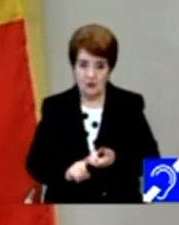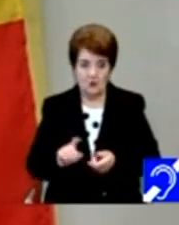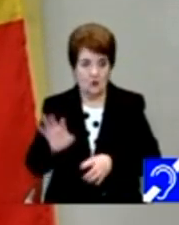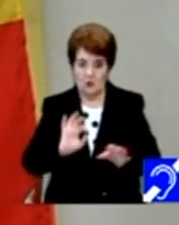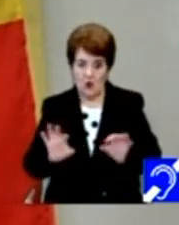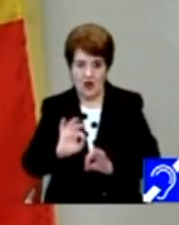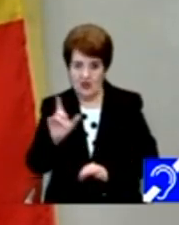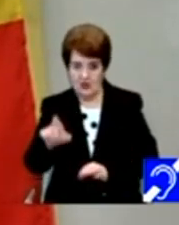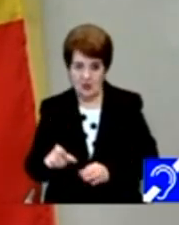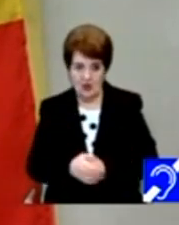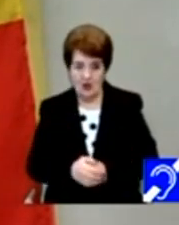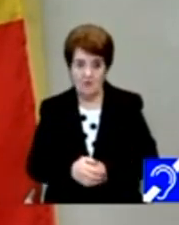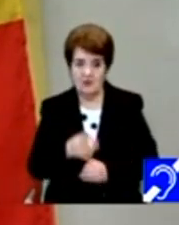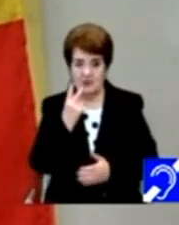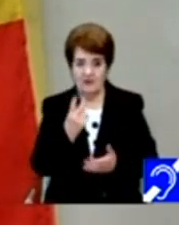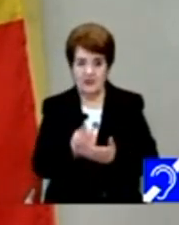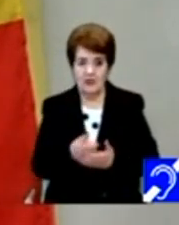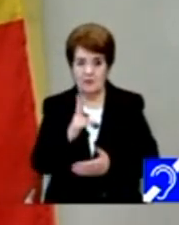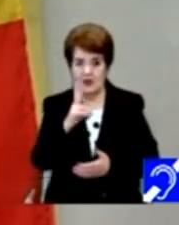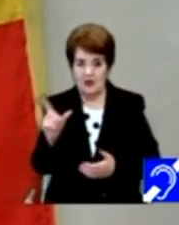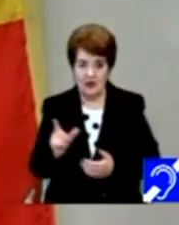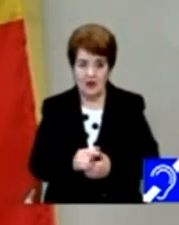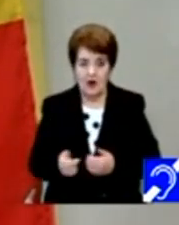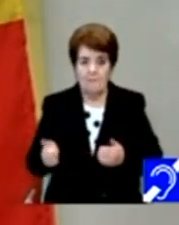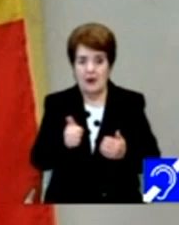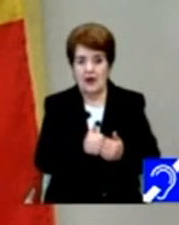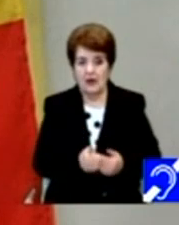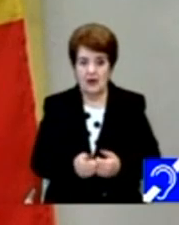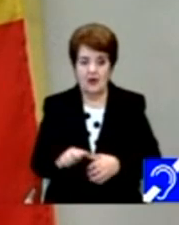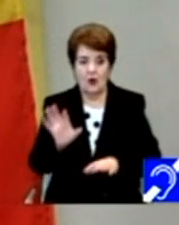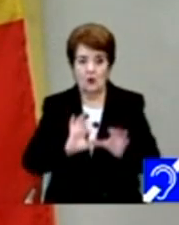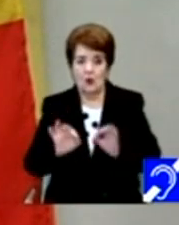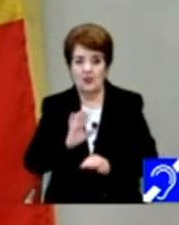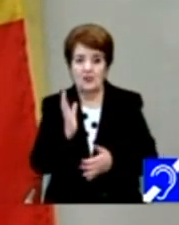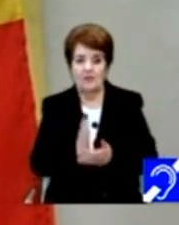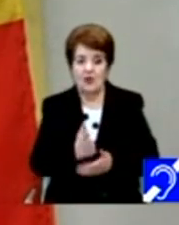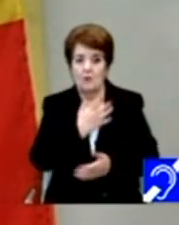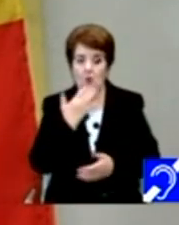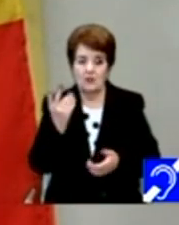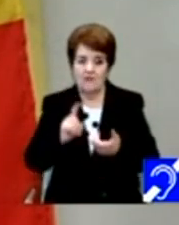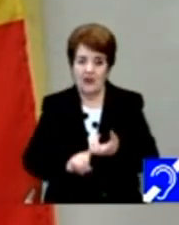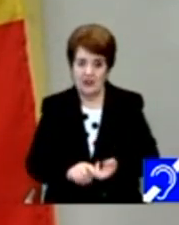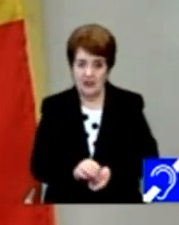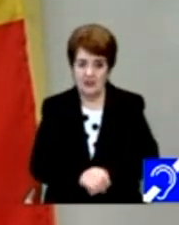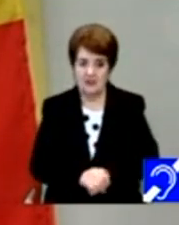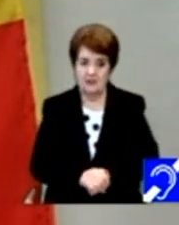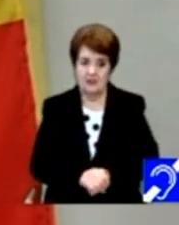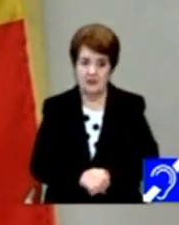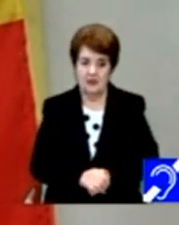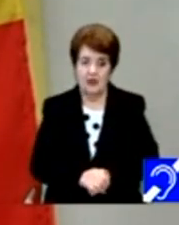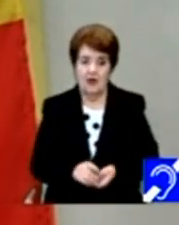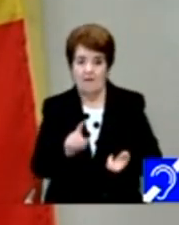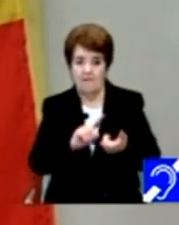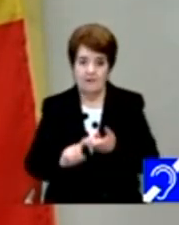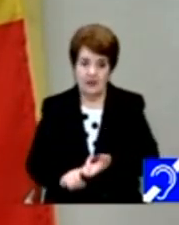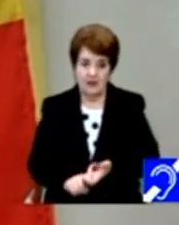alege și vedem că pe lângă că nu alege și avem mulți infectați,